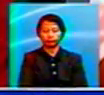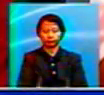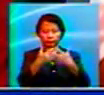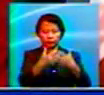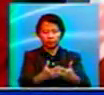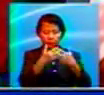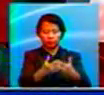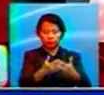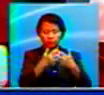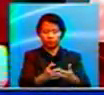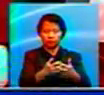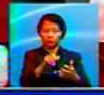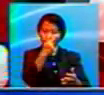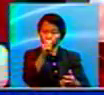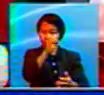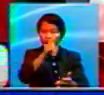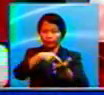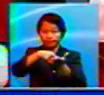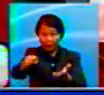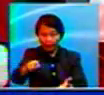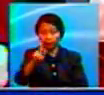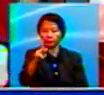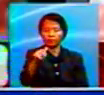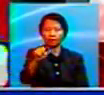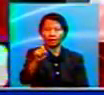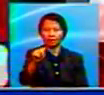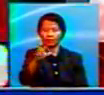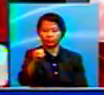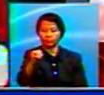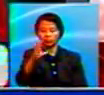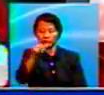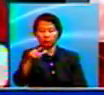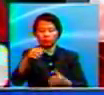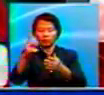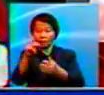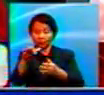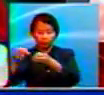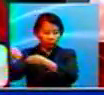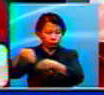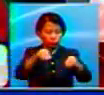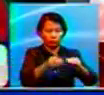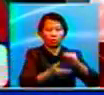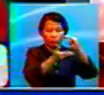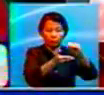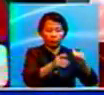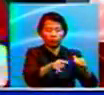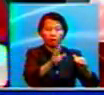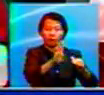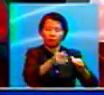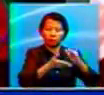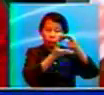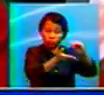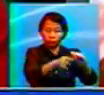10% dikenakan oleh kastam itu menjual barangnya pada pemborong. Pemborong tambah lagi peratusan